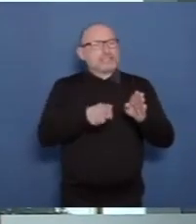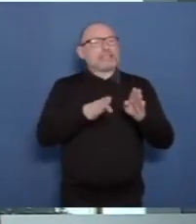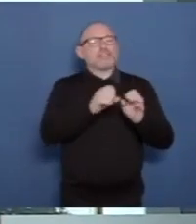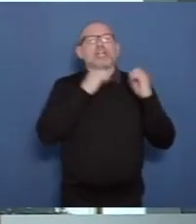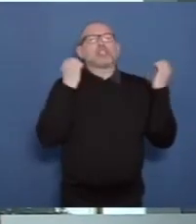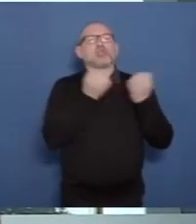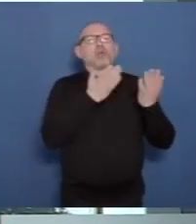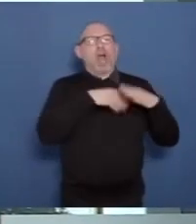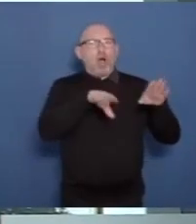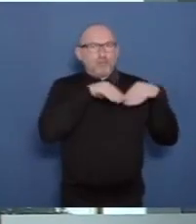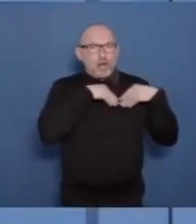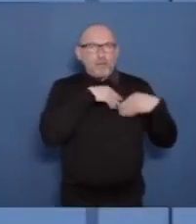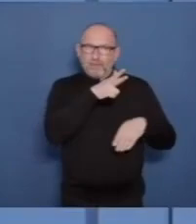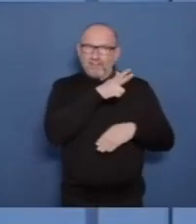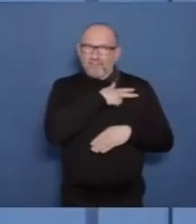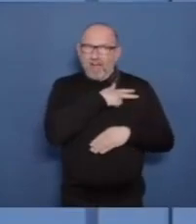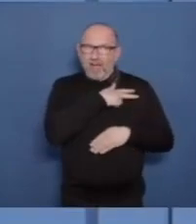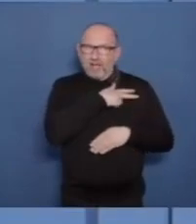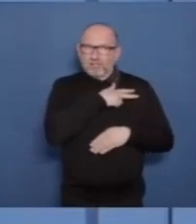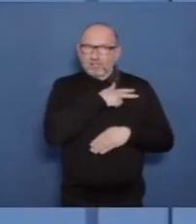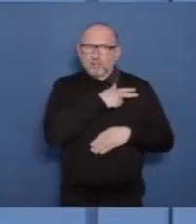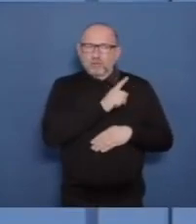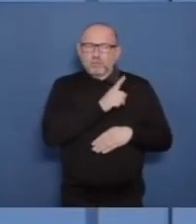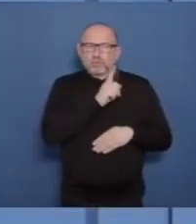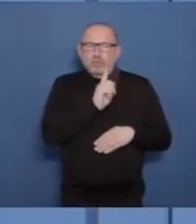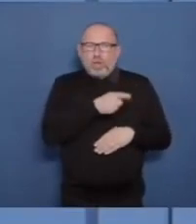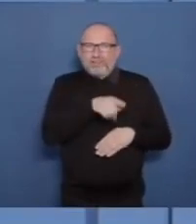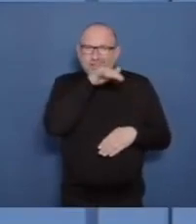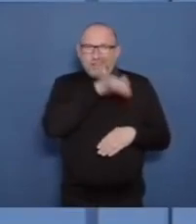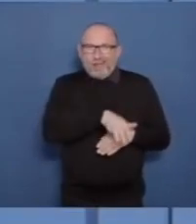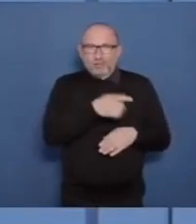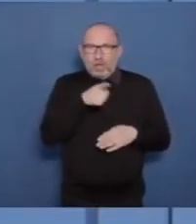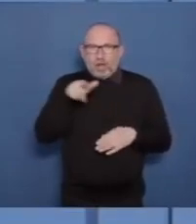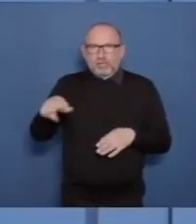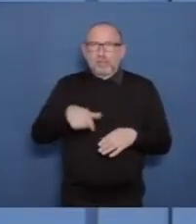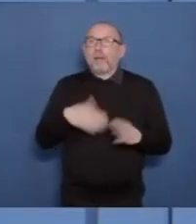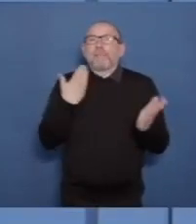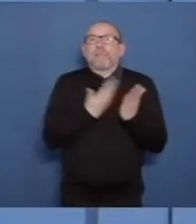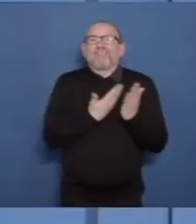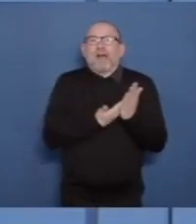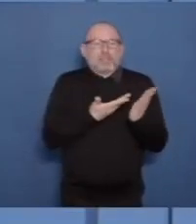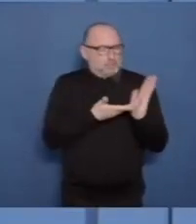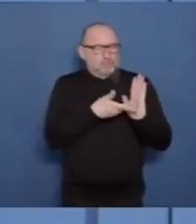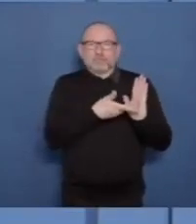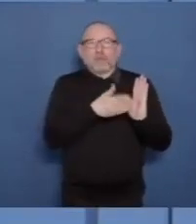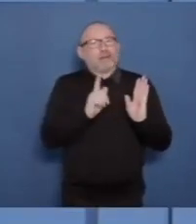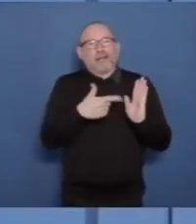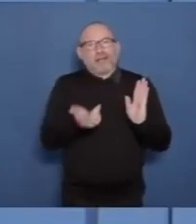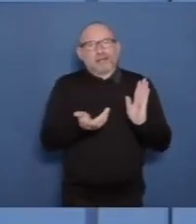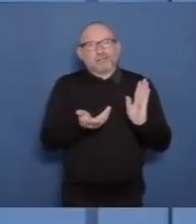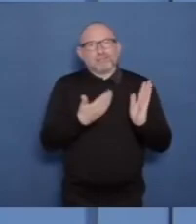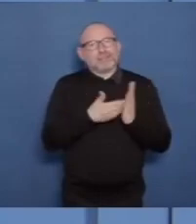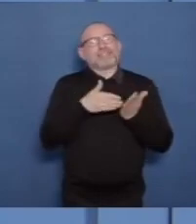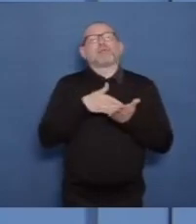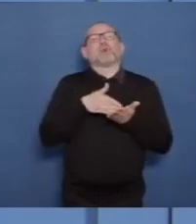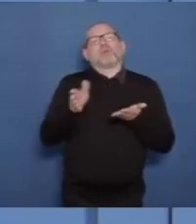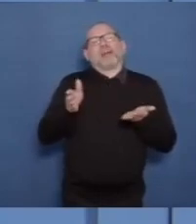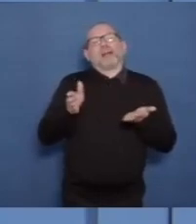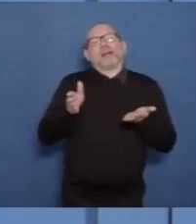nicht auf Intensivstationen gehören sollten, ist nicht belegt und deshalb zurückzuweisen.